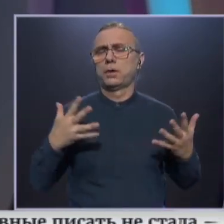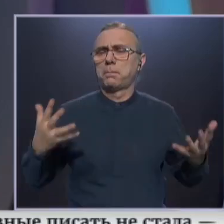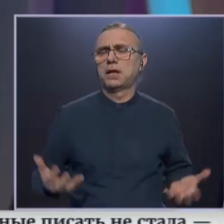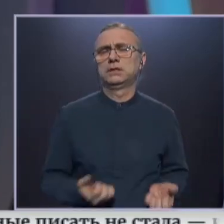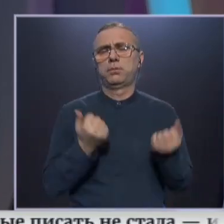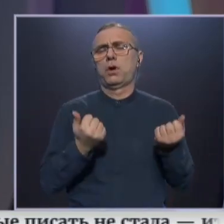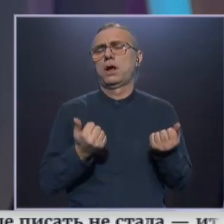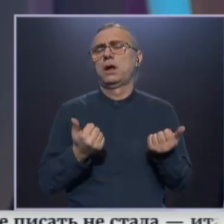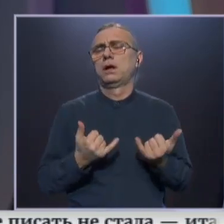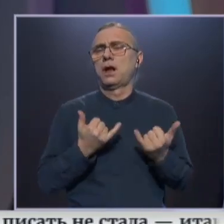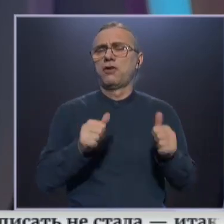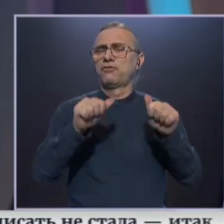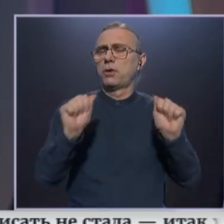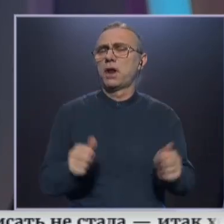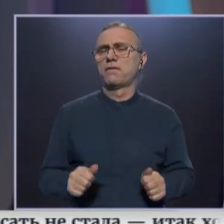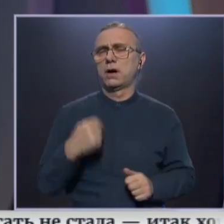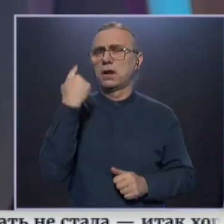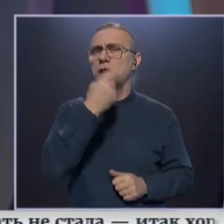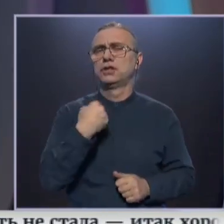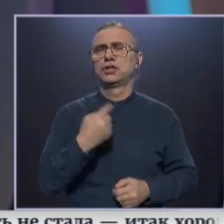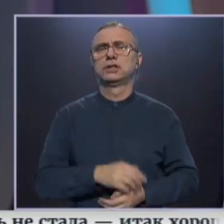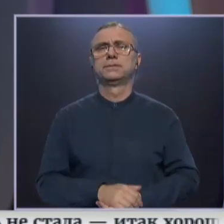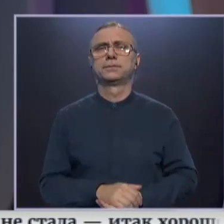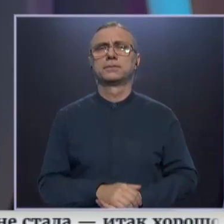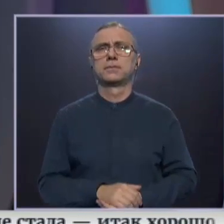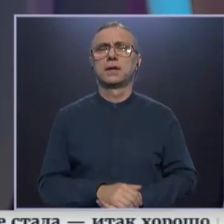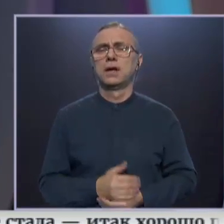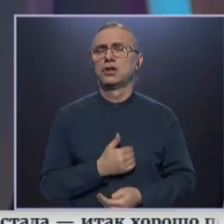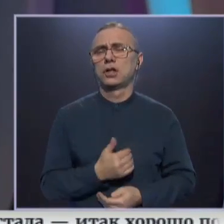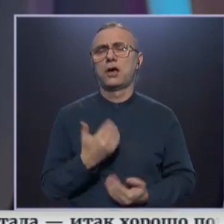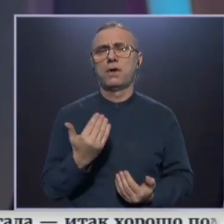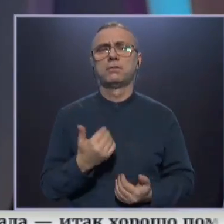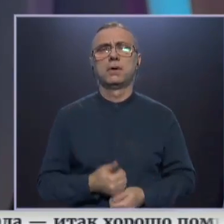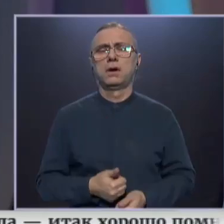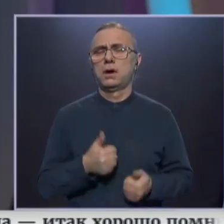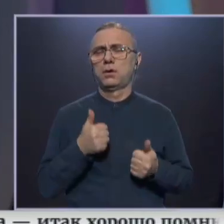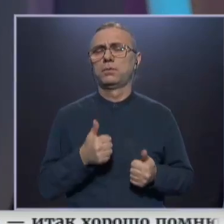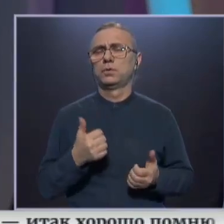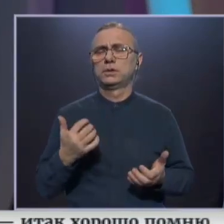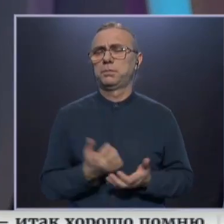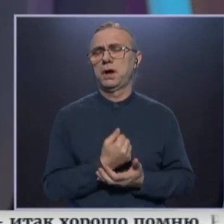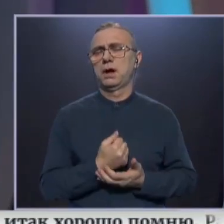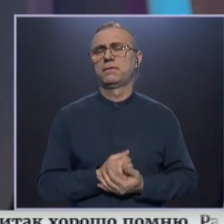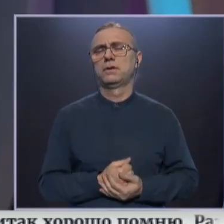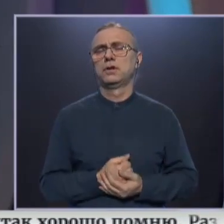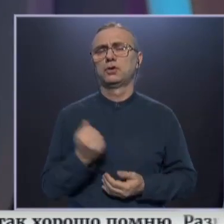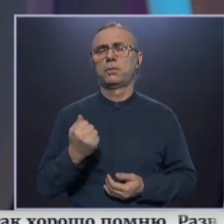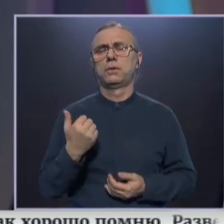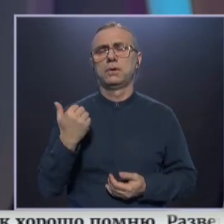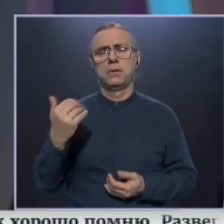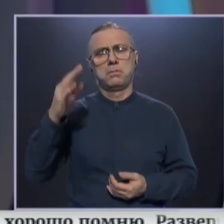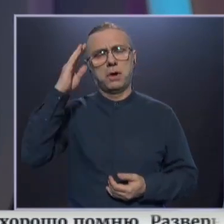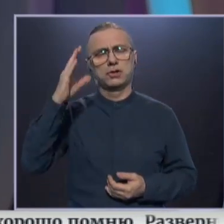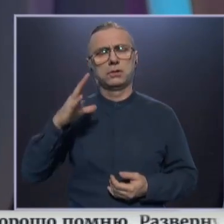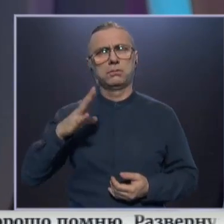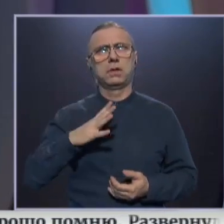формировании их личности собственной. Поэтому, ну, я желаю вам огромных успехов. чтобы дух был силен, и мальчик знал, что ответить.